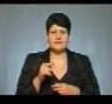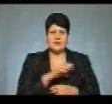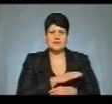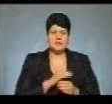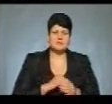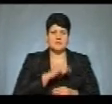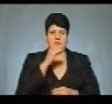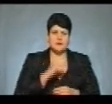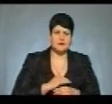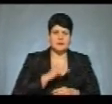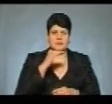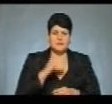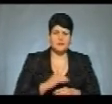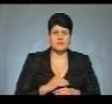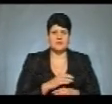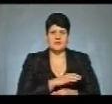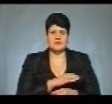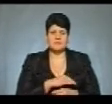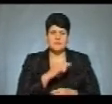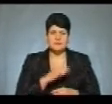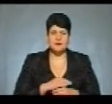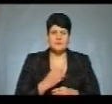піднімається, то опускається, то піднімається, то